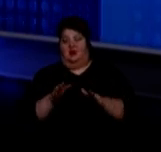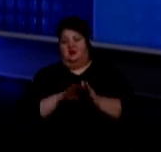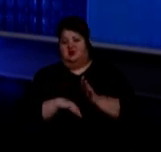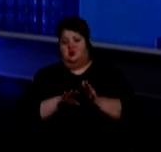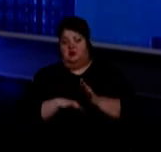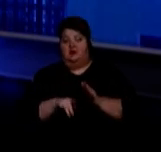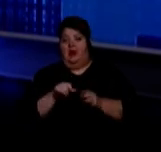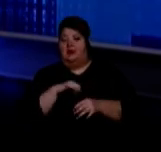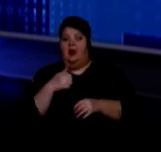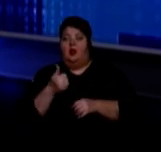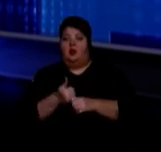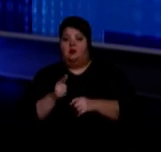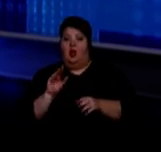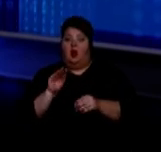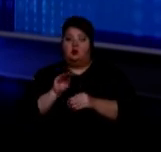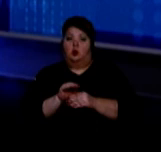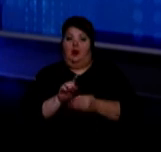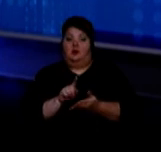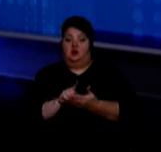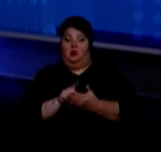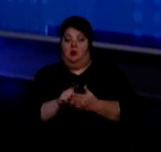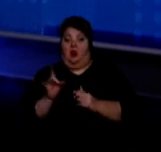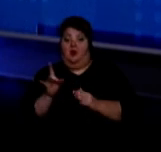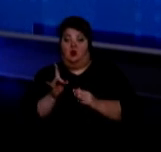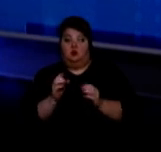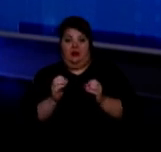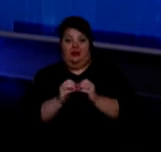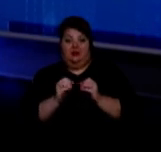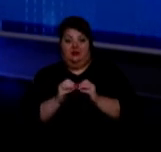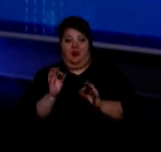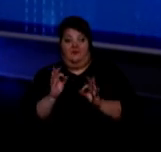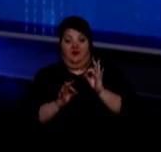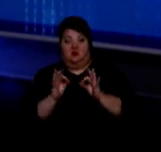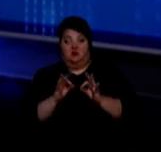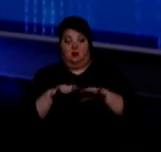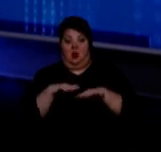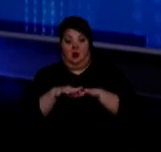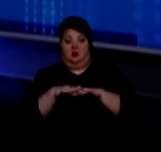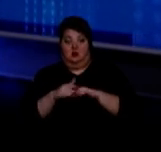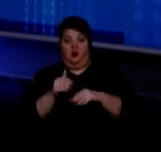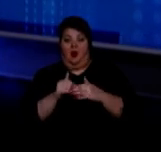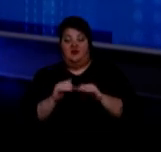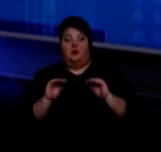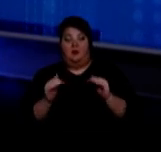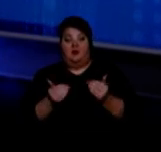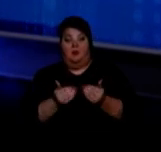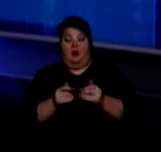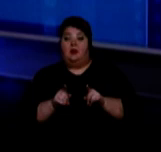саме найголовне – це додаток до пенсії, де в розмірі 10% розрахунку від мінімальної.